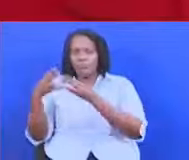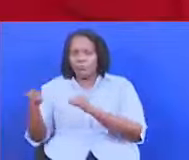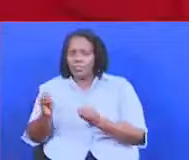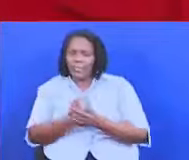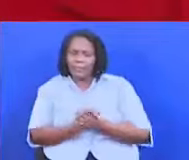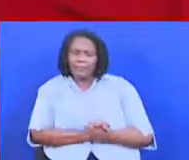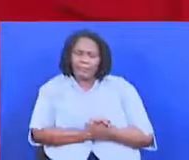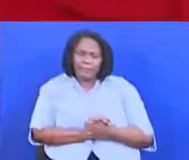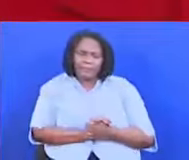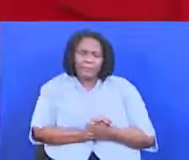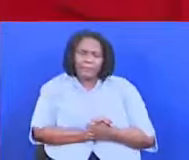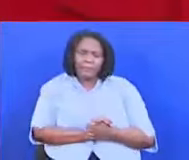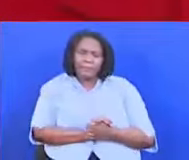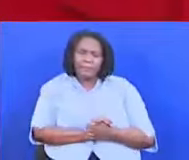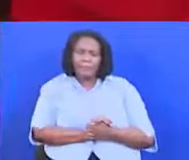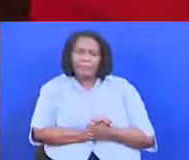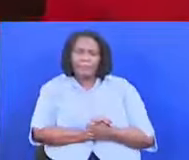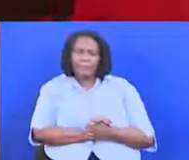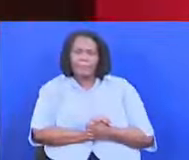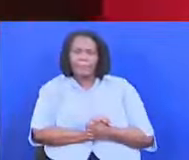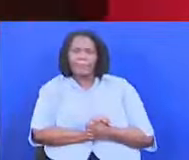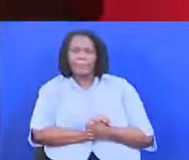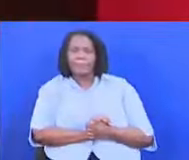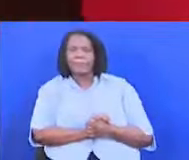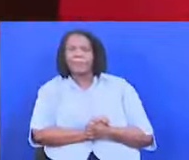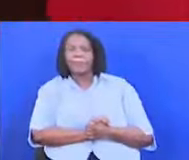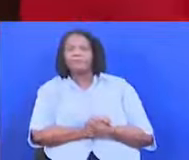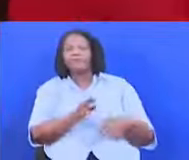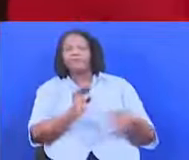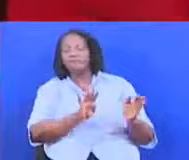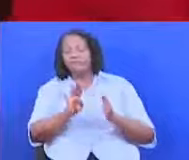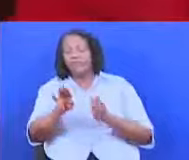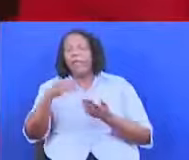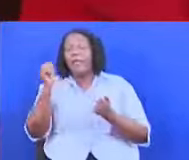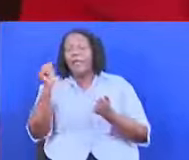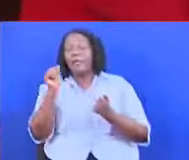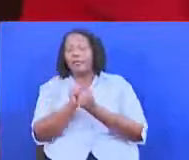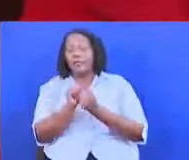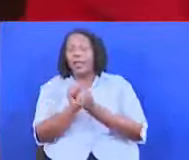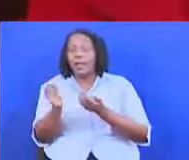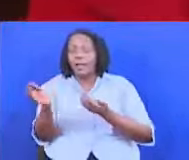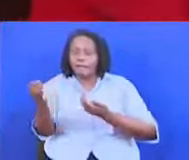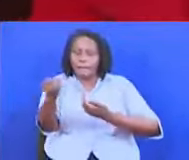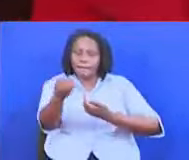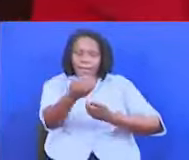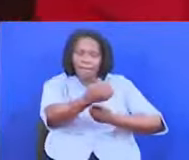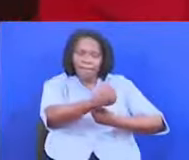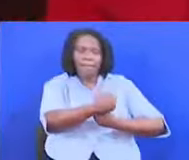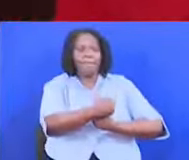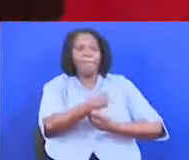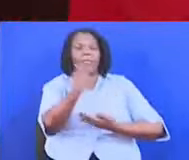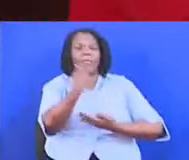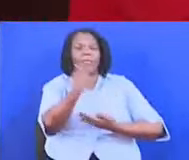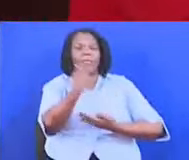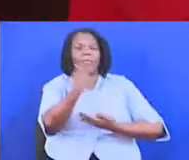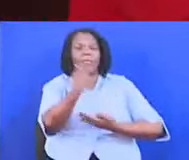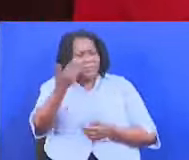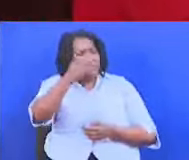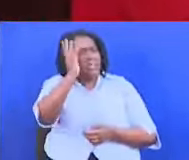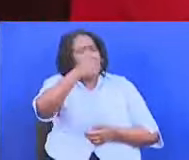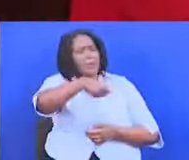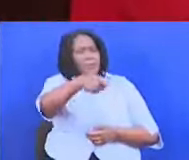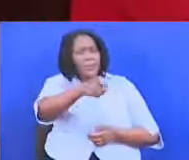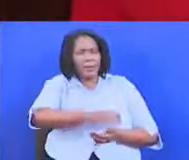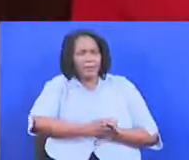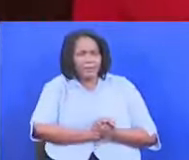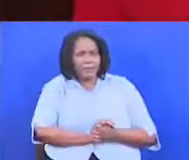Mwenyekiti, Mheshimiwa Spika, naomba nizungumzie mwenendo wa mapato makusanyo. Nipongeze sana serikali. Katika makusanyo kwa sehemu